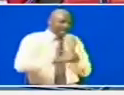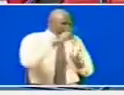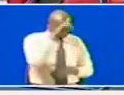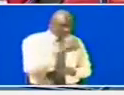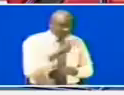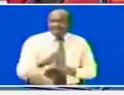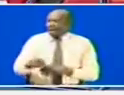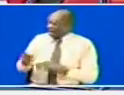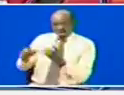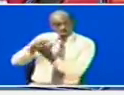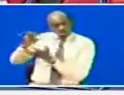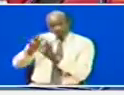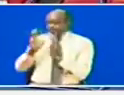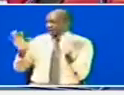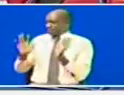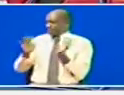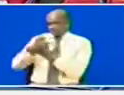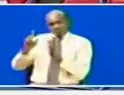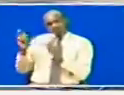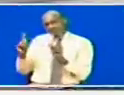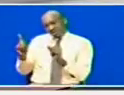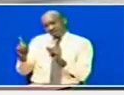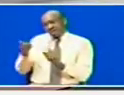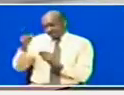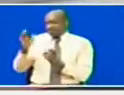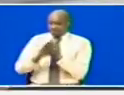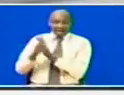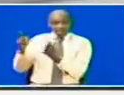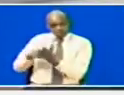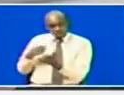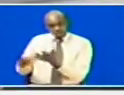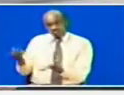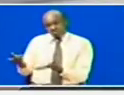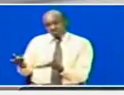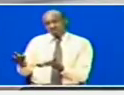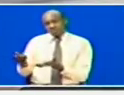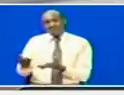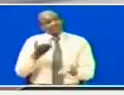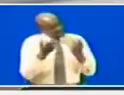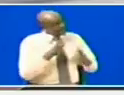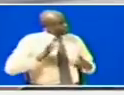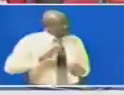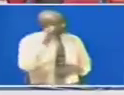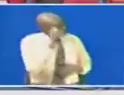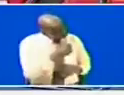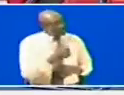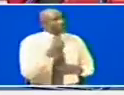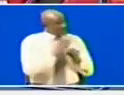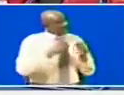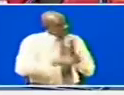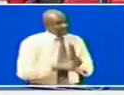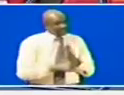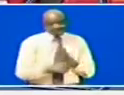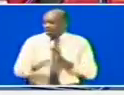si kuchanganywa, tukisema kuchanganywa kidogo tutakuwa tunakosea, maana amezidiwa na ujanja wa mwanamke na bidii zake.